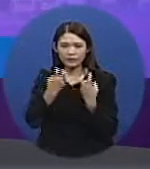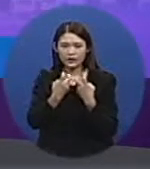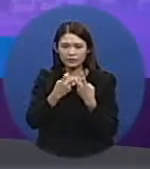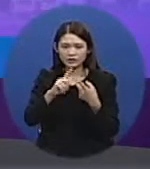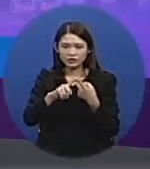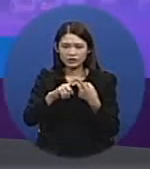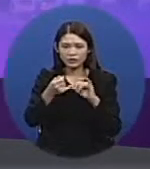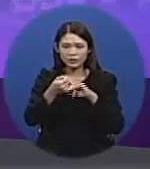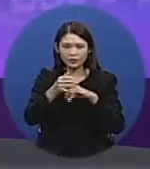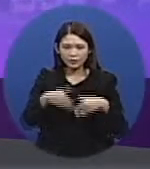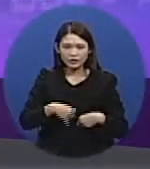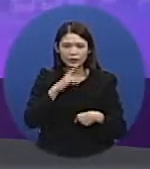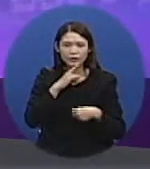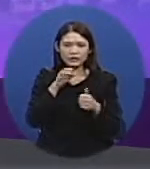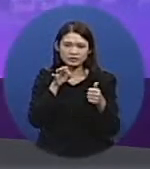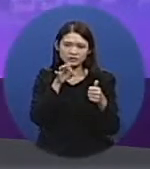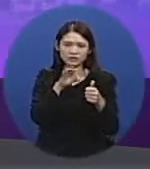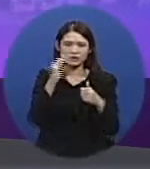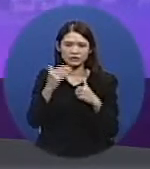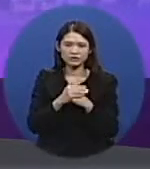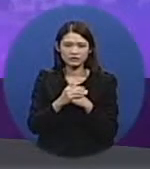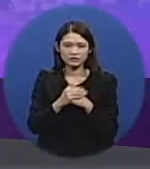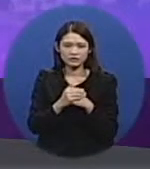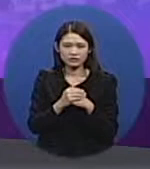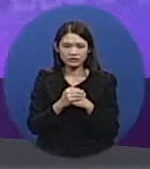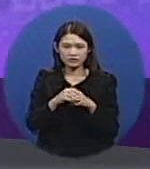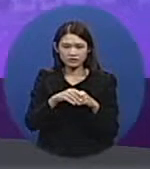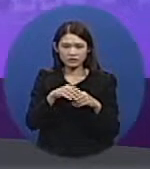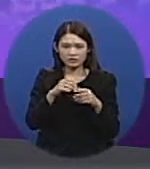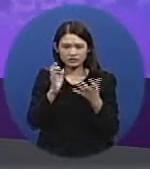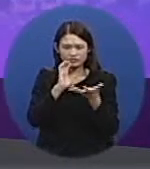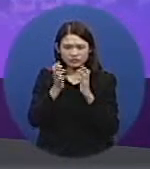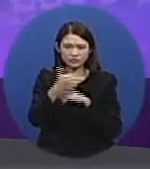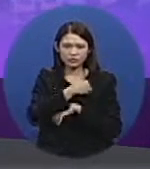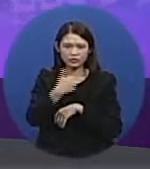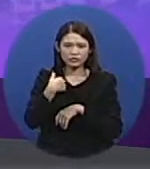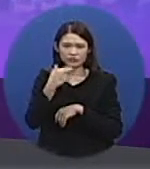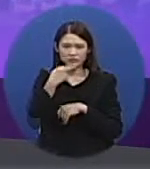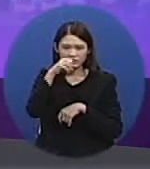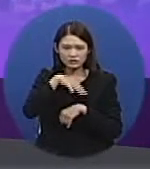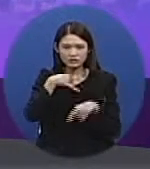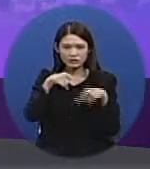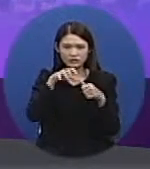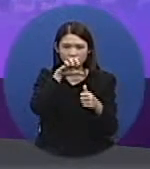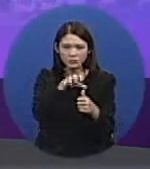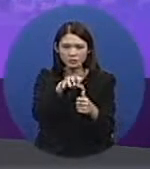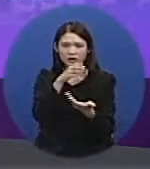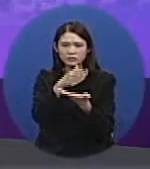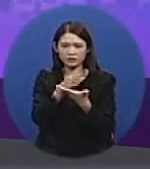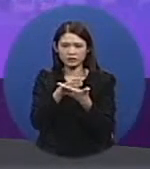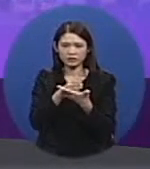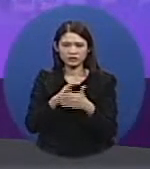제시해야 할 것입니다. 그리고 일껏 짜놓은 정부안을 충분한 토론 없이 정치적 압력으로 교체하는 일은 결코 없어야